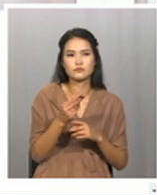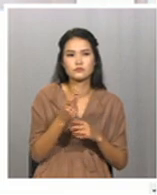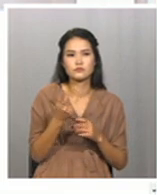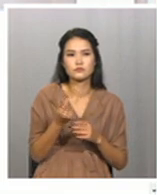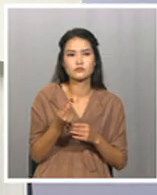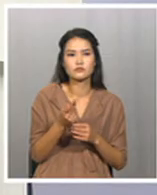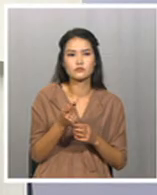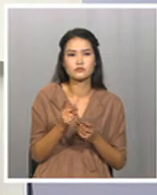қажет.